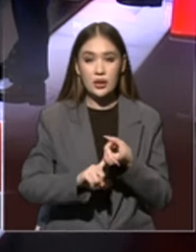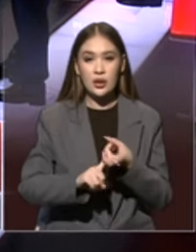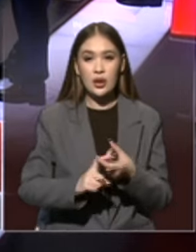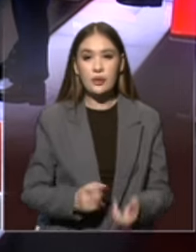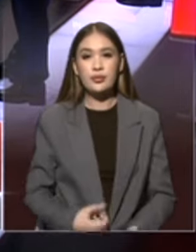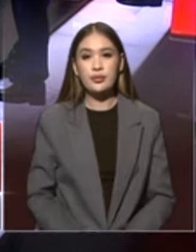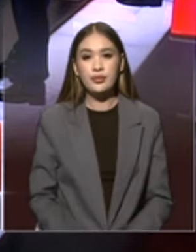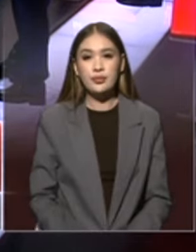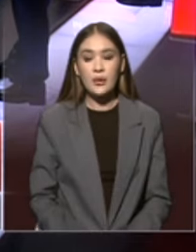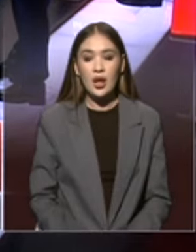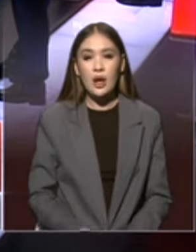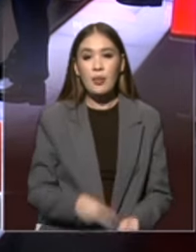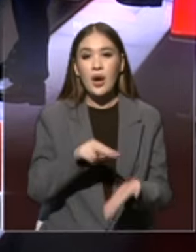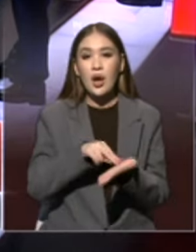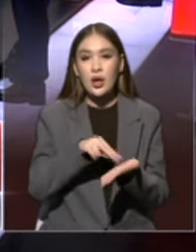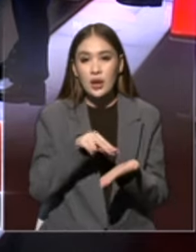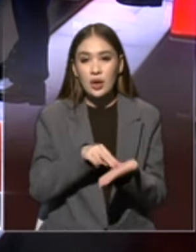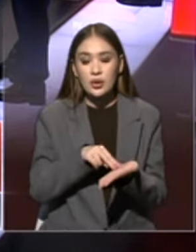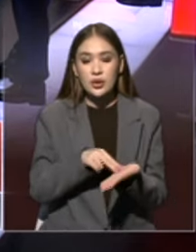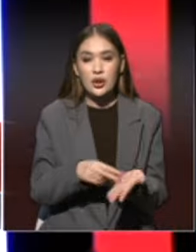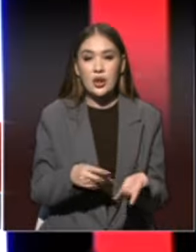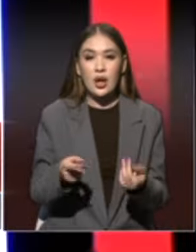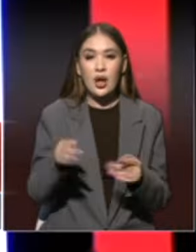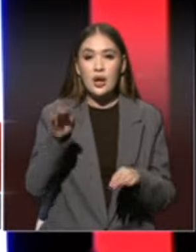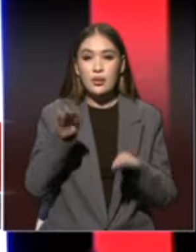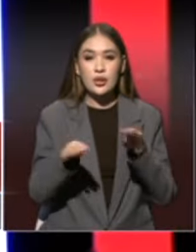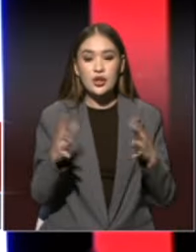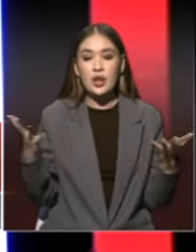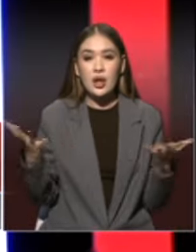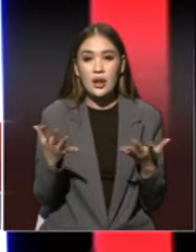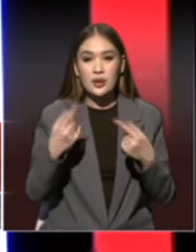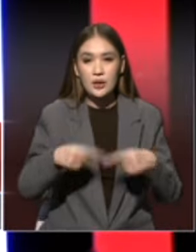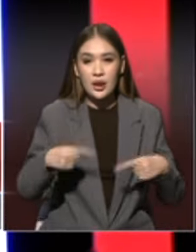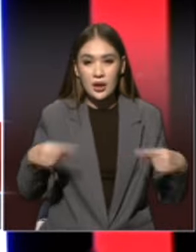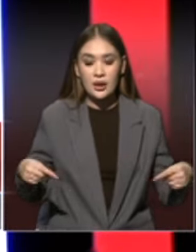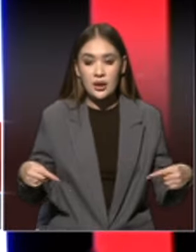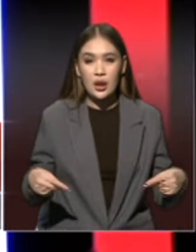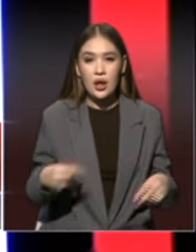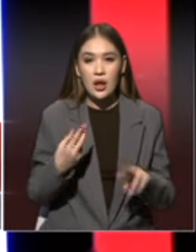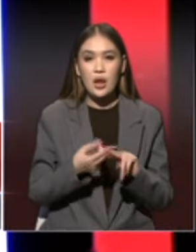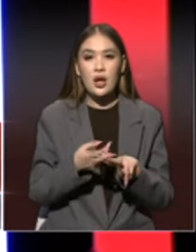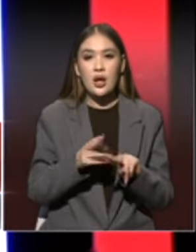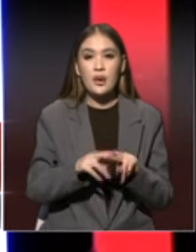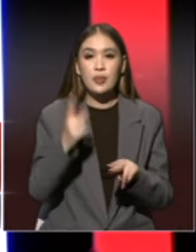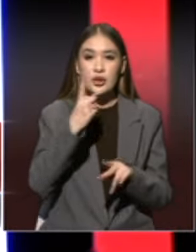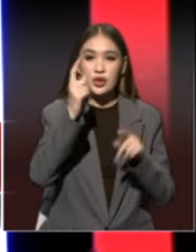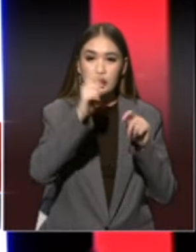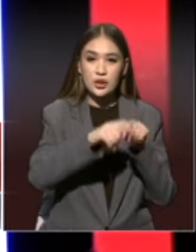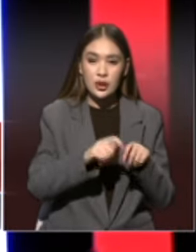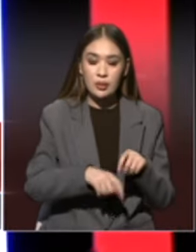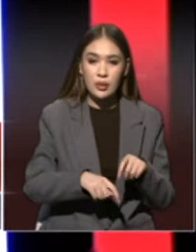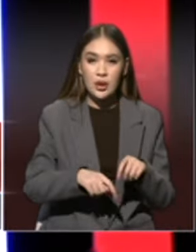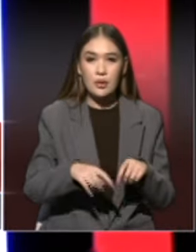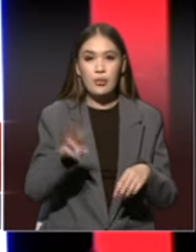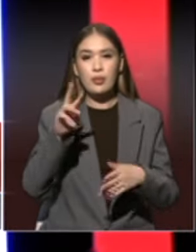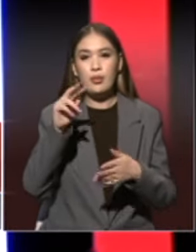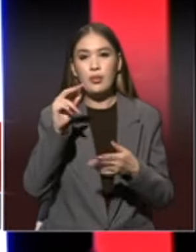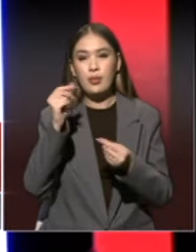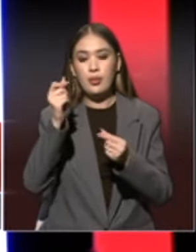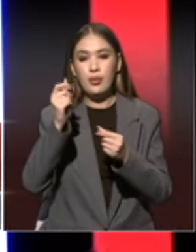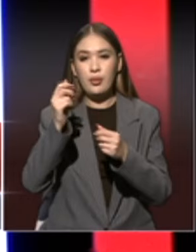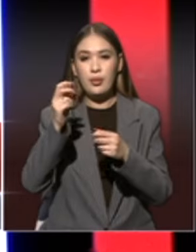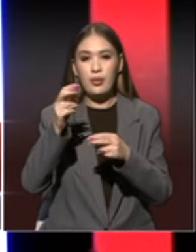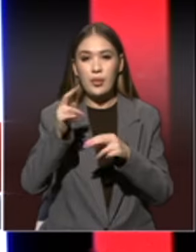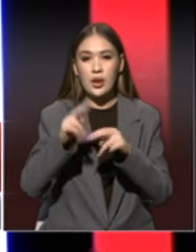Техникалық тексерумен бағалаудың айырмашылығы неде? Сосын мына бағалау тексеру, бірінші тексеру біте ме, жоқ әлде бағалау біте ме? Одан кейін жалпы